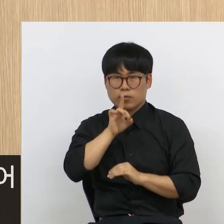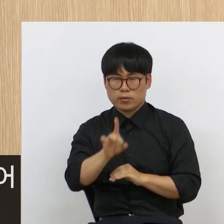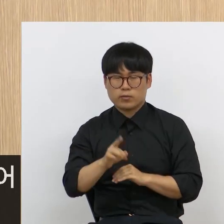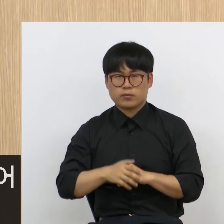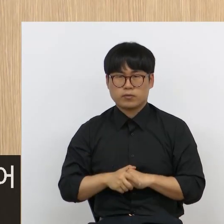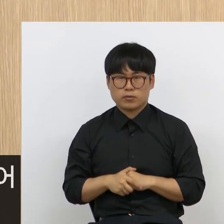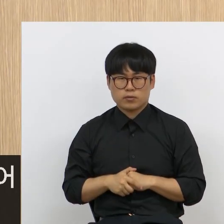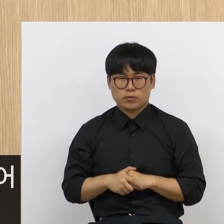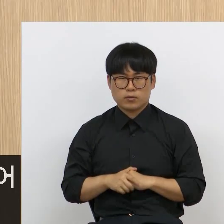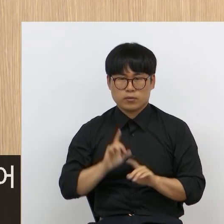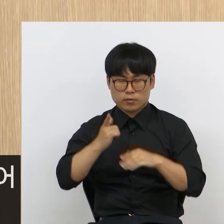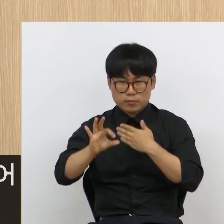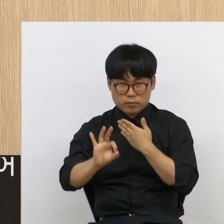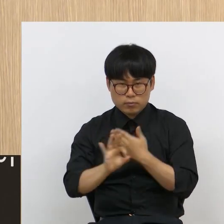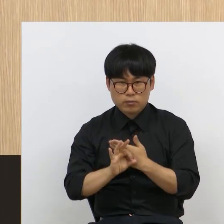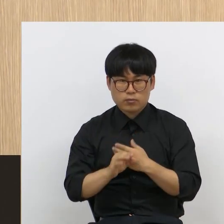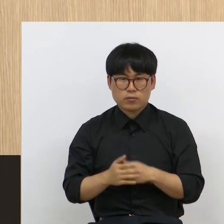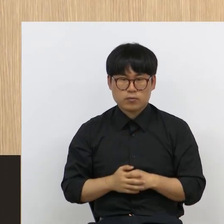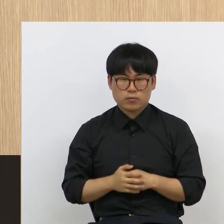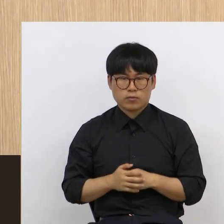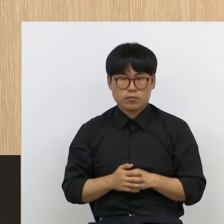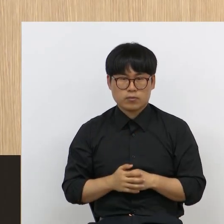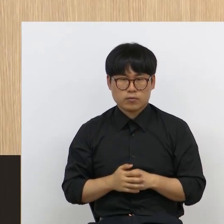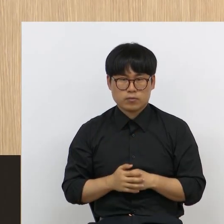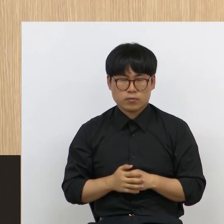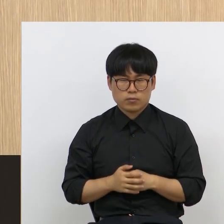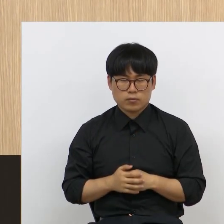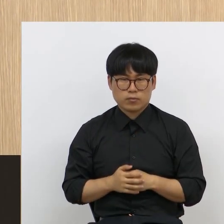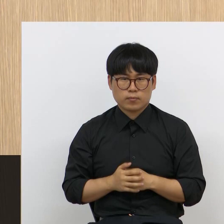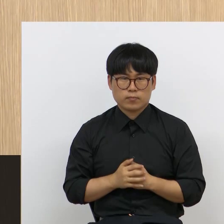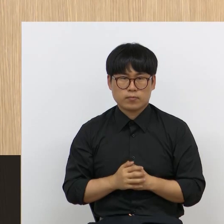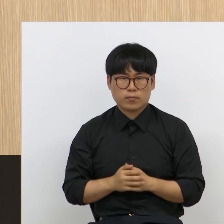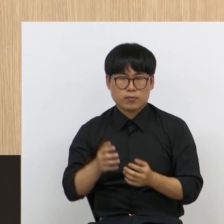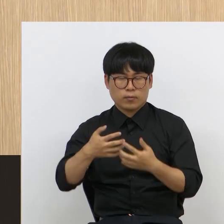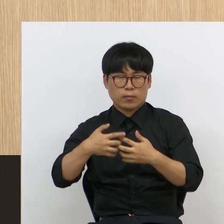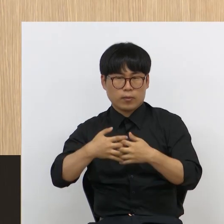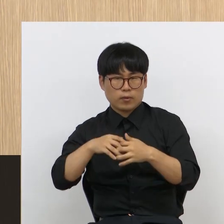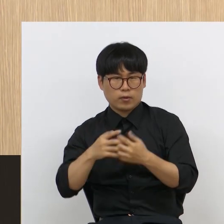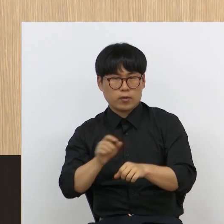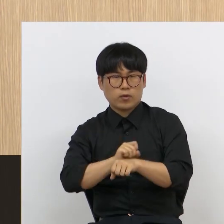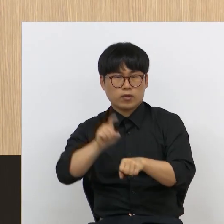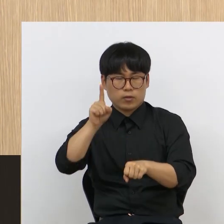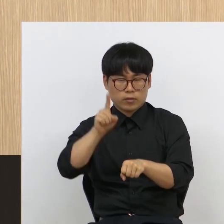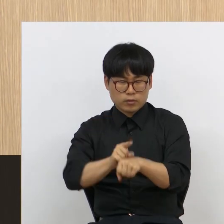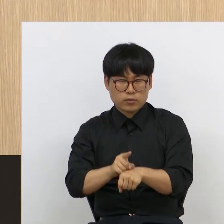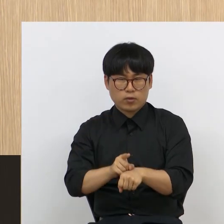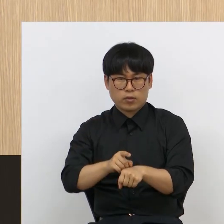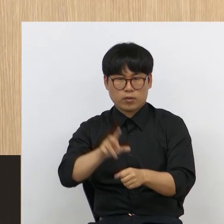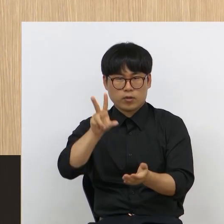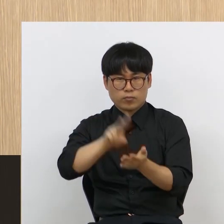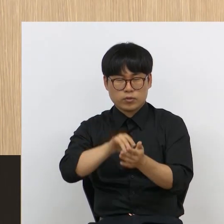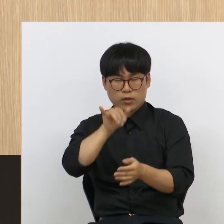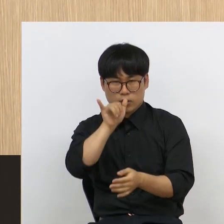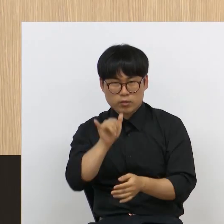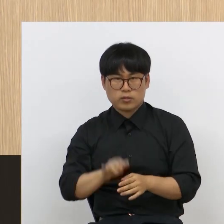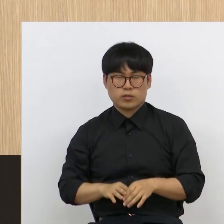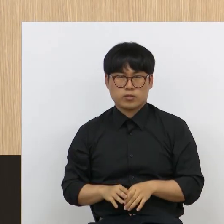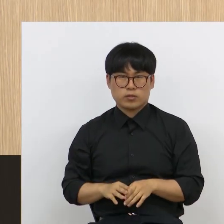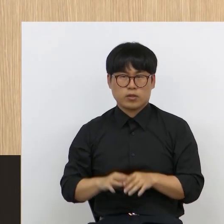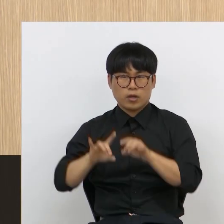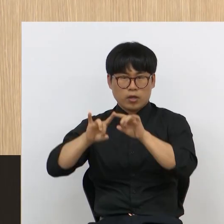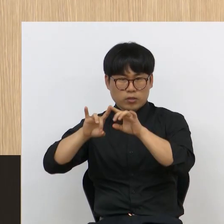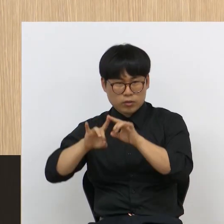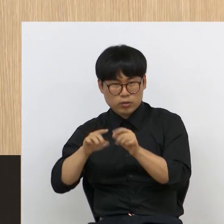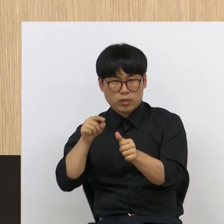문제인지 아니면 아까 말씀드린 것처럼 공학적인 특성이 변했는지 기계적인 특성, 조직 특성이 변했는지 전류가 흐르는